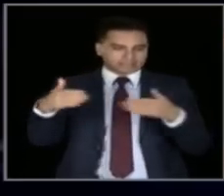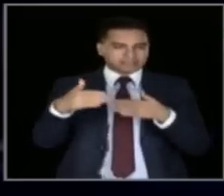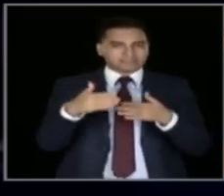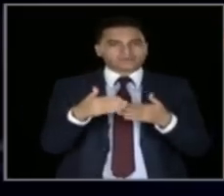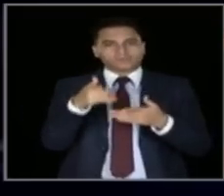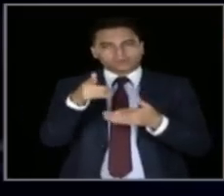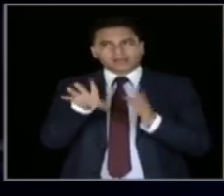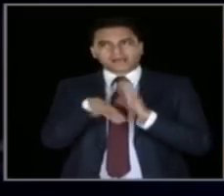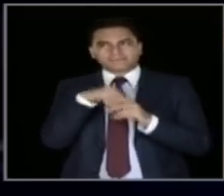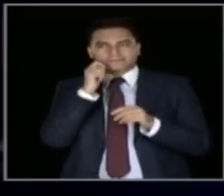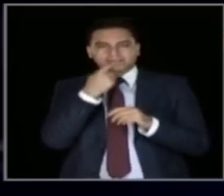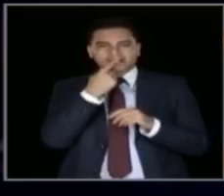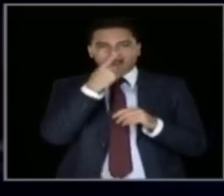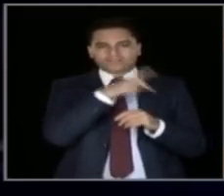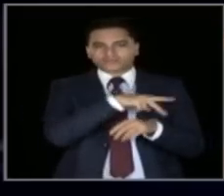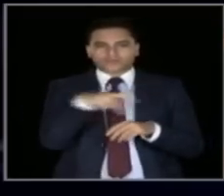وتأسست سنة